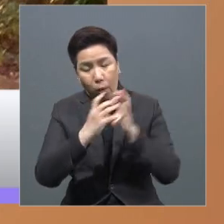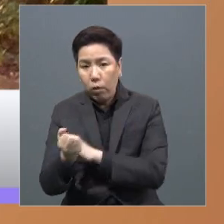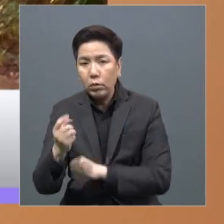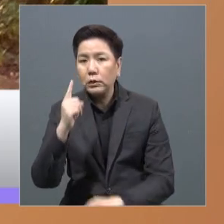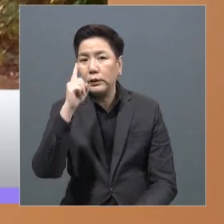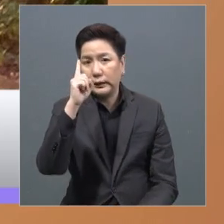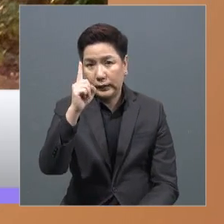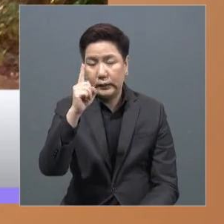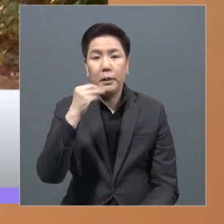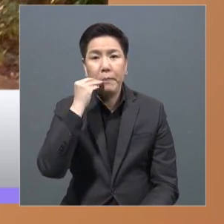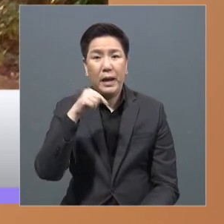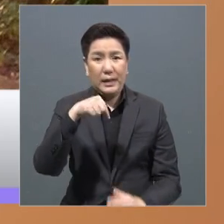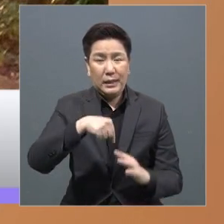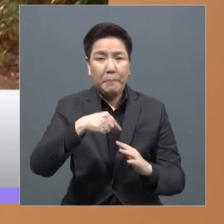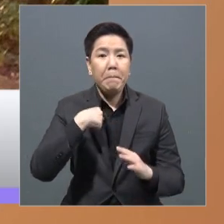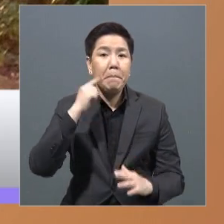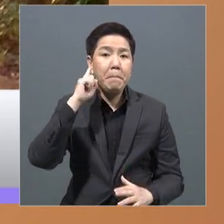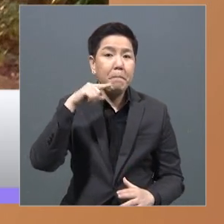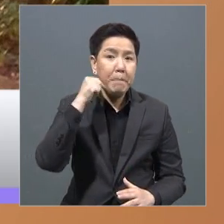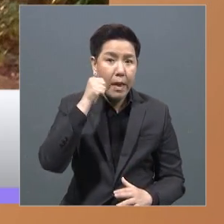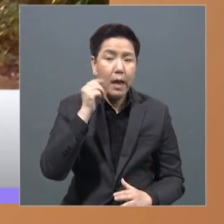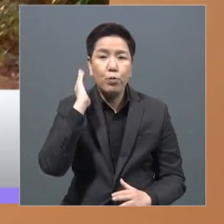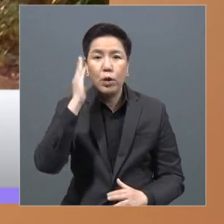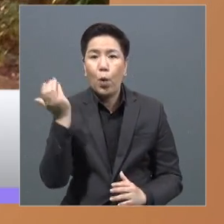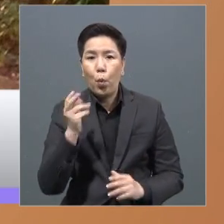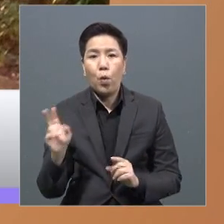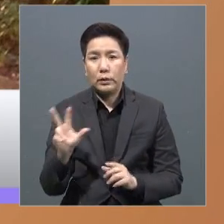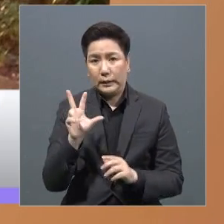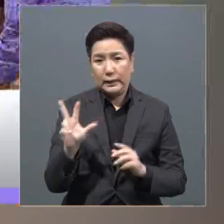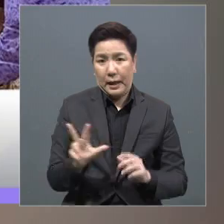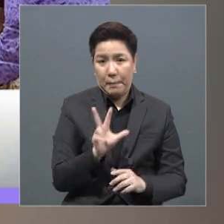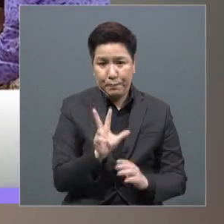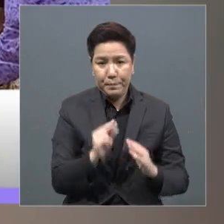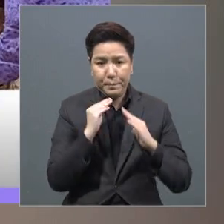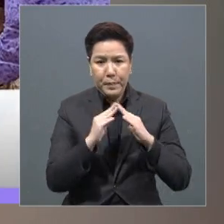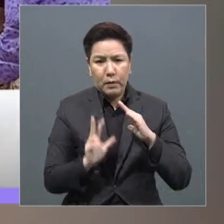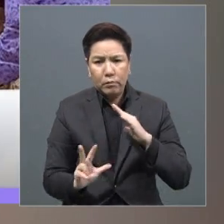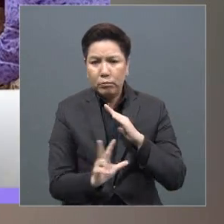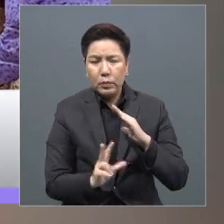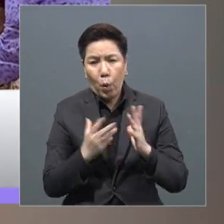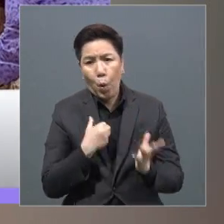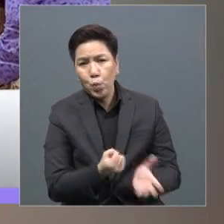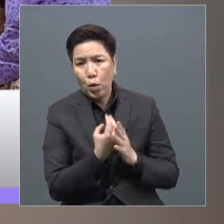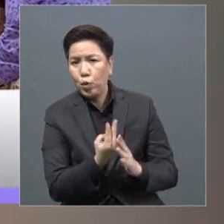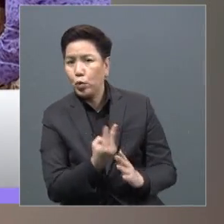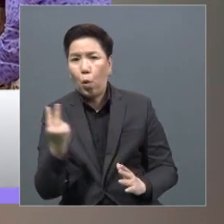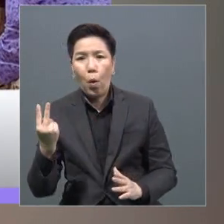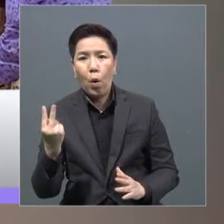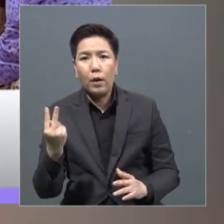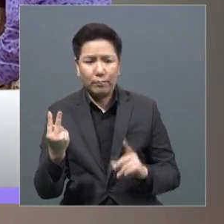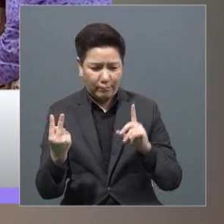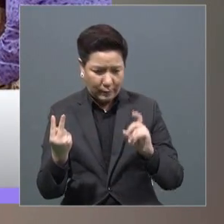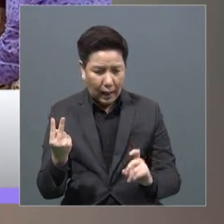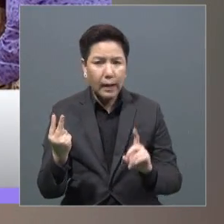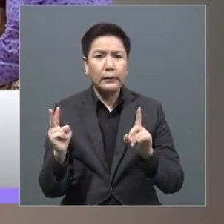1หลังบ้านหลังนี้มีแม่และลูกชายอาศัยอยู่รวมกัน 3คนเจ้าหน้าที่ช่วยเหลือออกมาได้2คนและเสีย